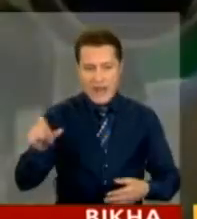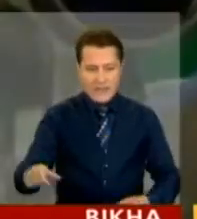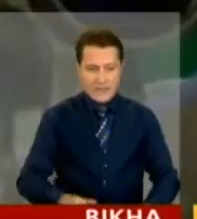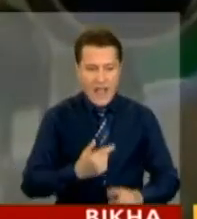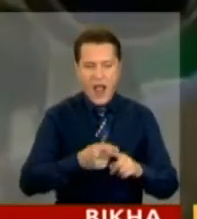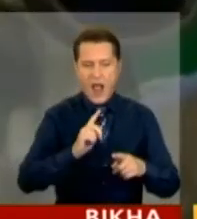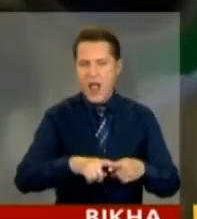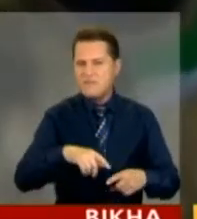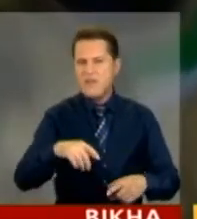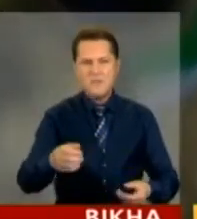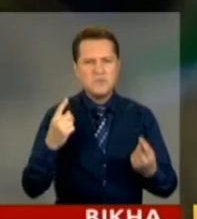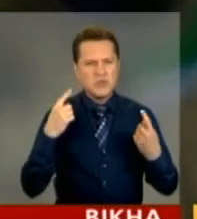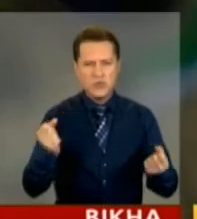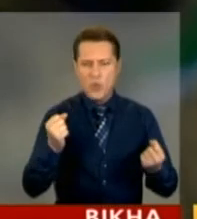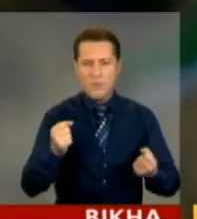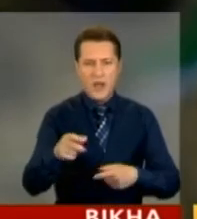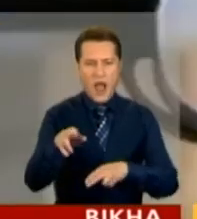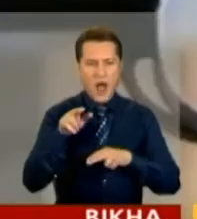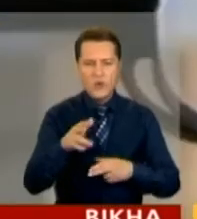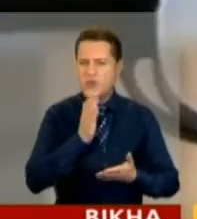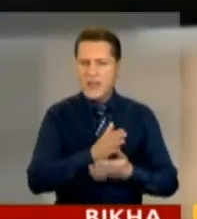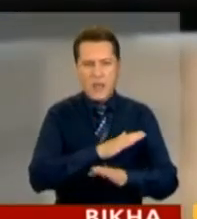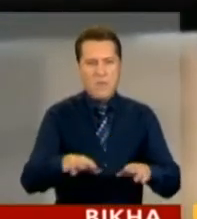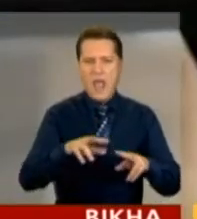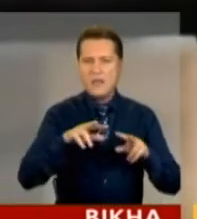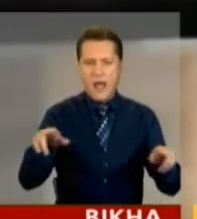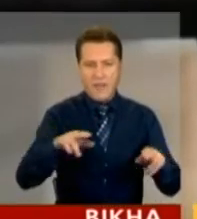Це супероружие не має аналогів в мірі.